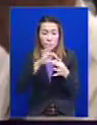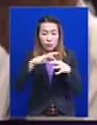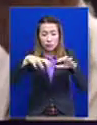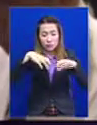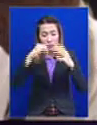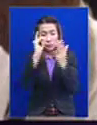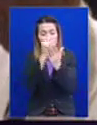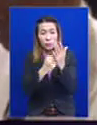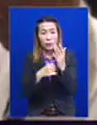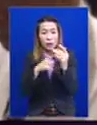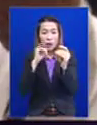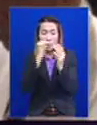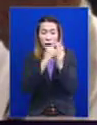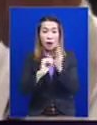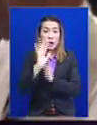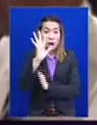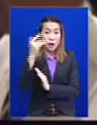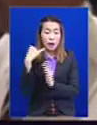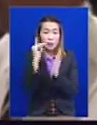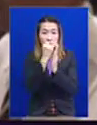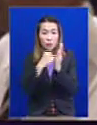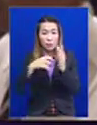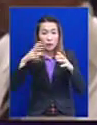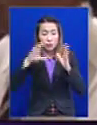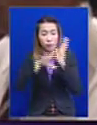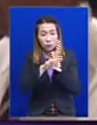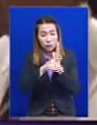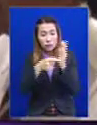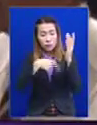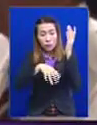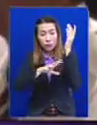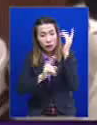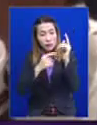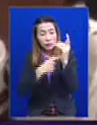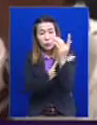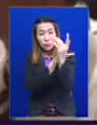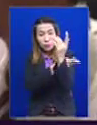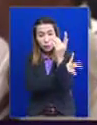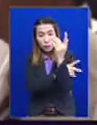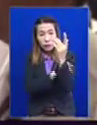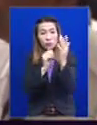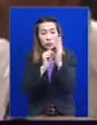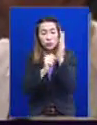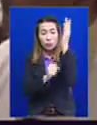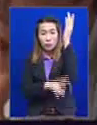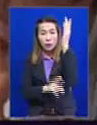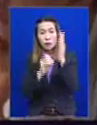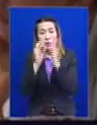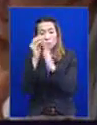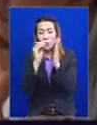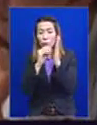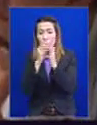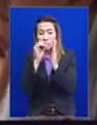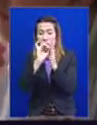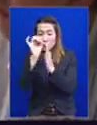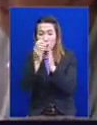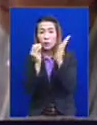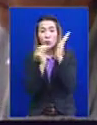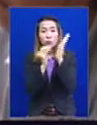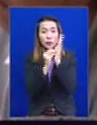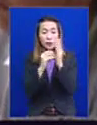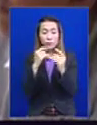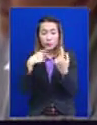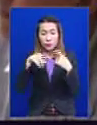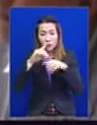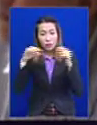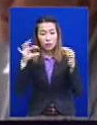จังหวัดทุกภูมิภาคที่จังหวัดชลบุรีภูเก็ตสุราษฎร์ธานีเชียงใหม่และกรุงเทพมหานครครับเพื่อเป็นการสร้างเครือข่ายการ